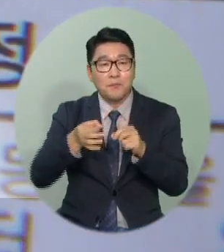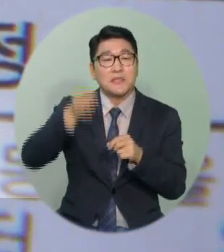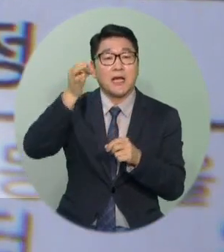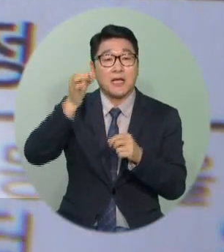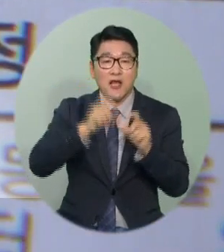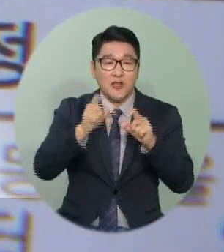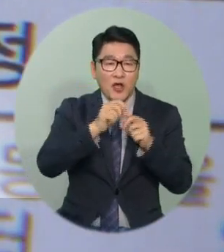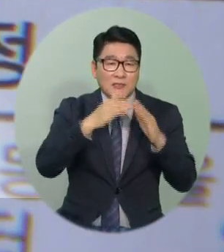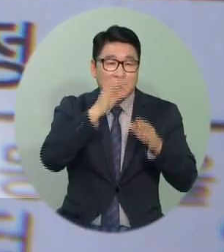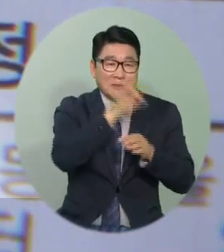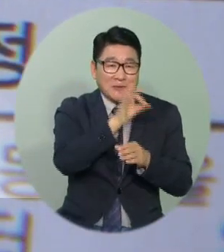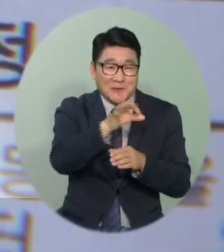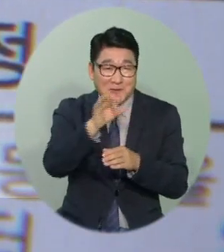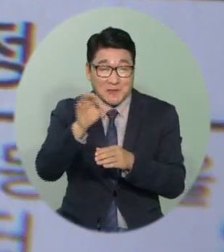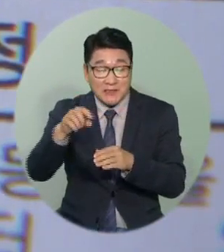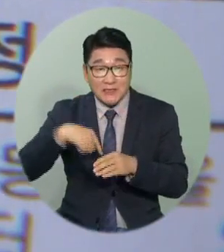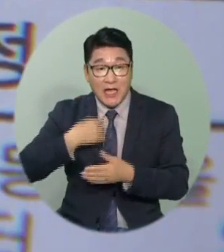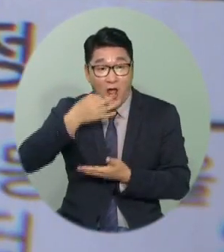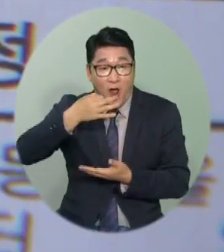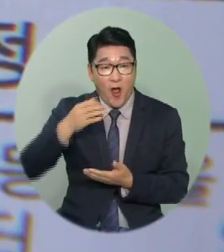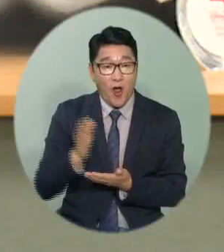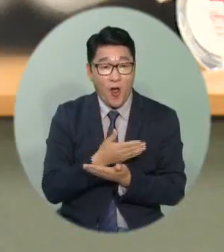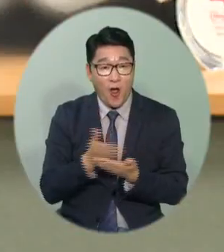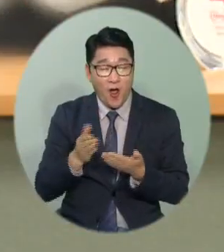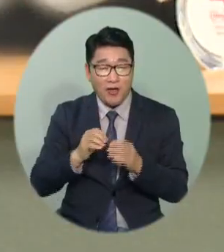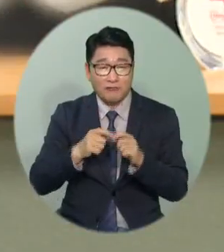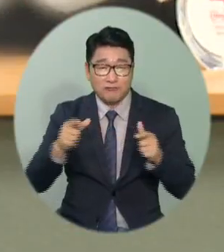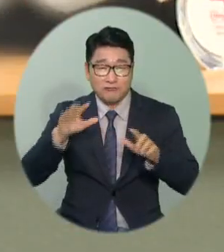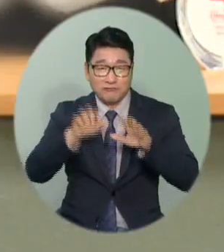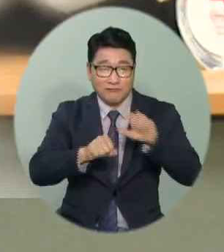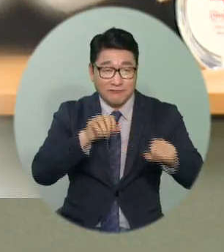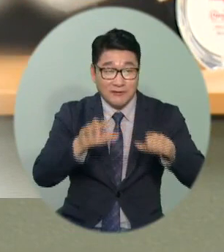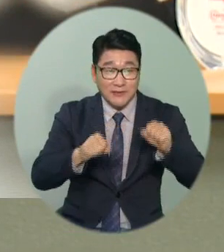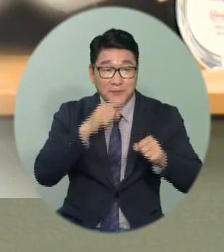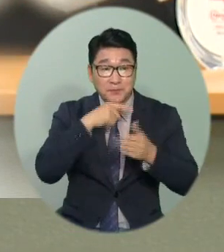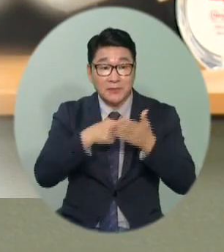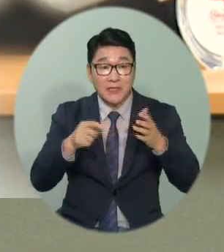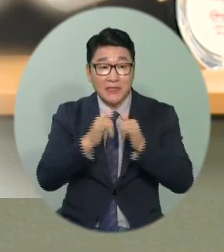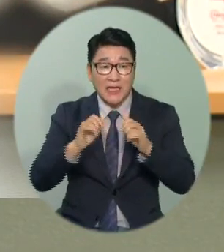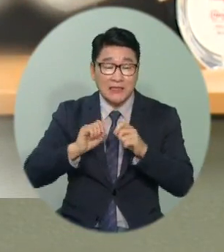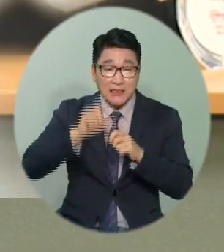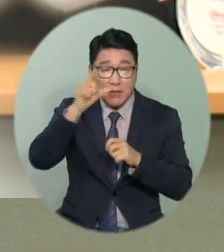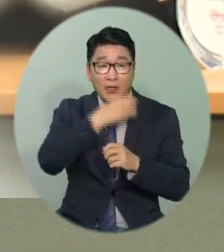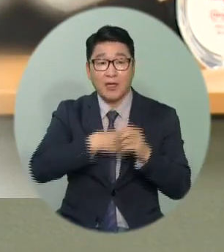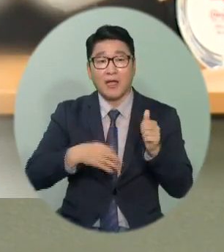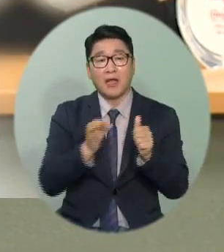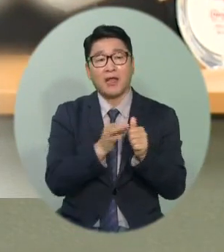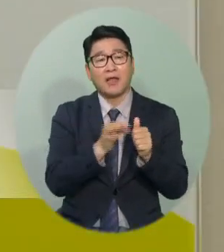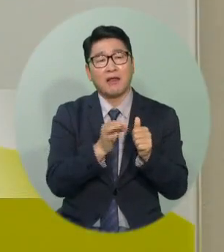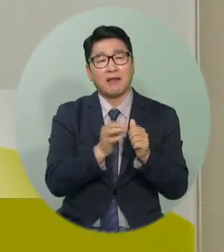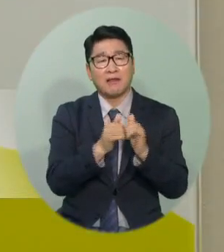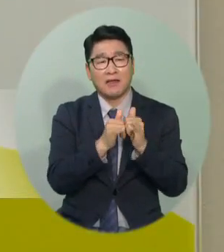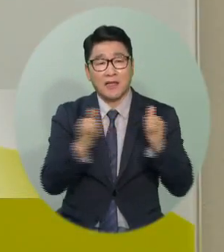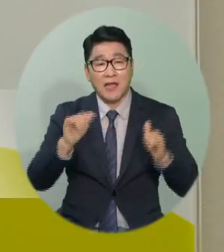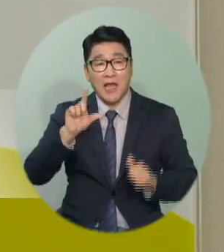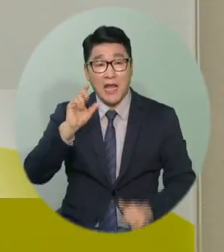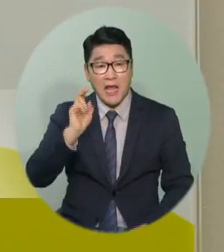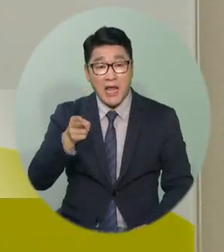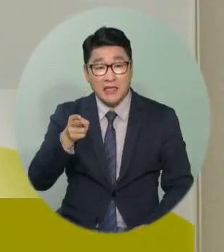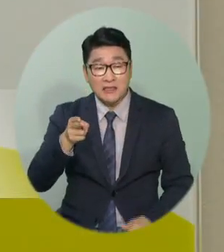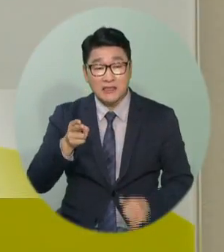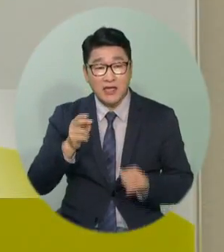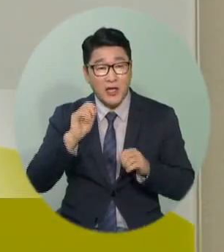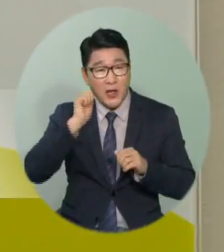등 무자본으로 주택을 늘려온 것으로 드러났습니다 특히 피해자들 대부분은 기초생활 수급자 등으로 LH